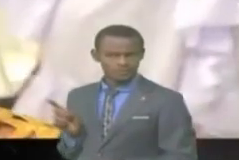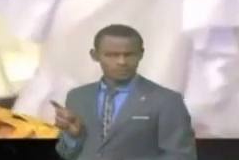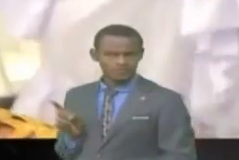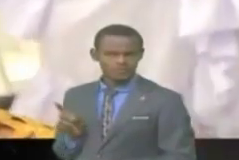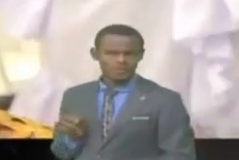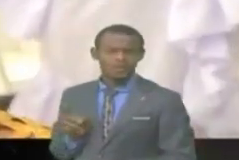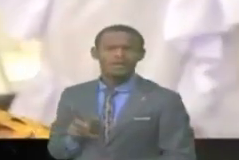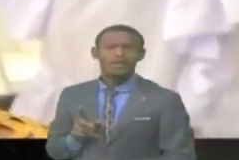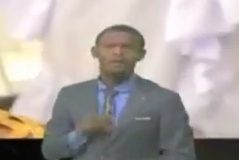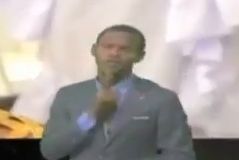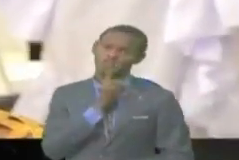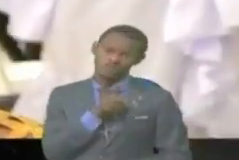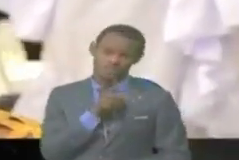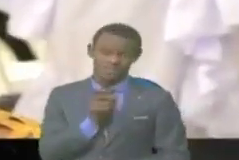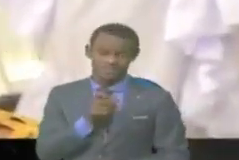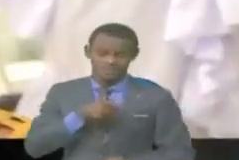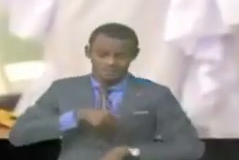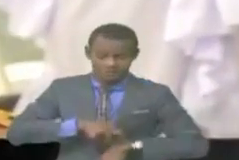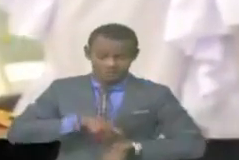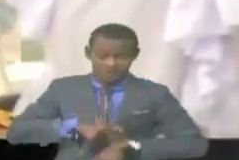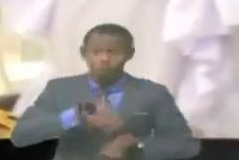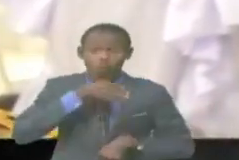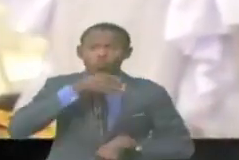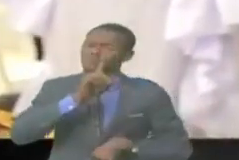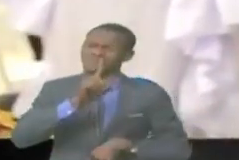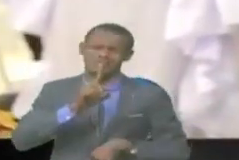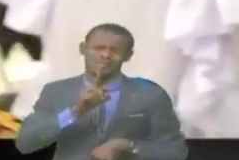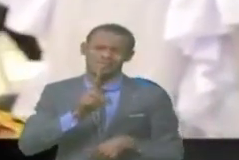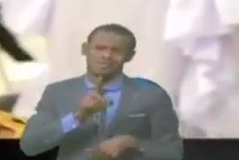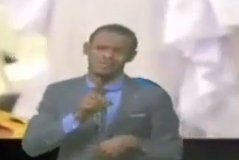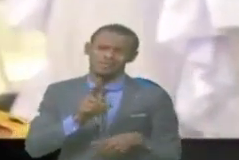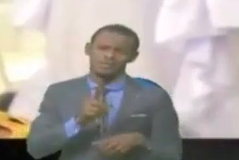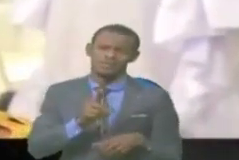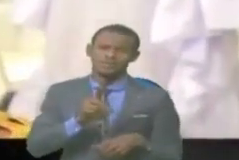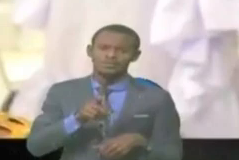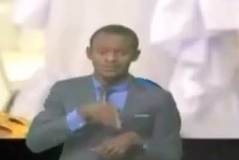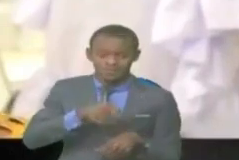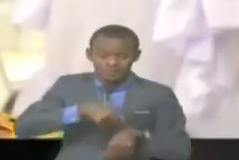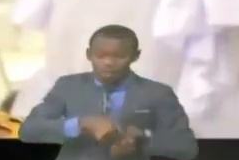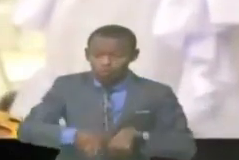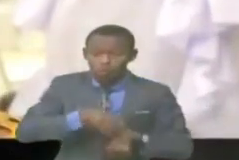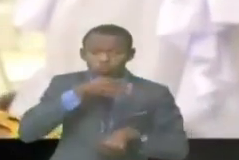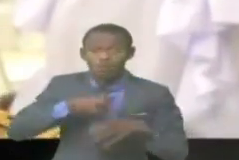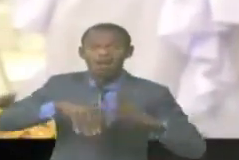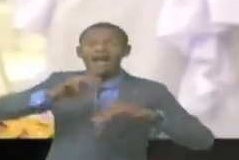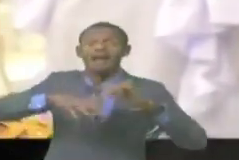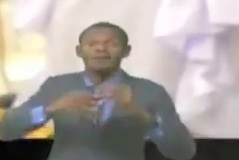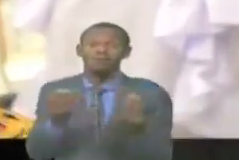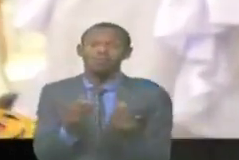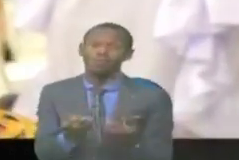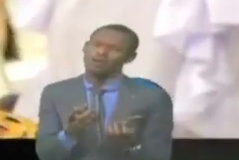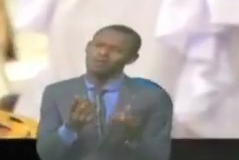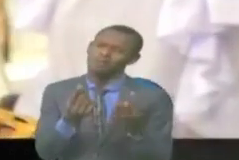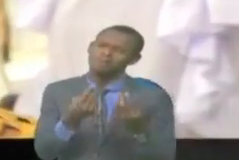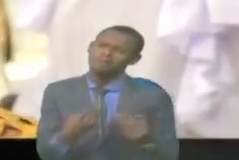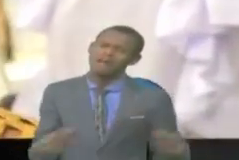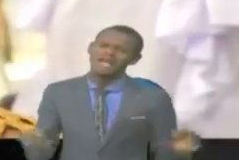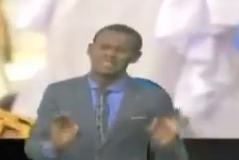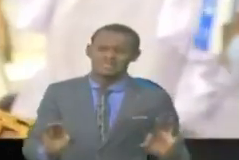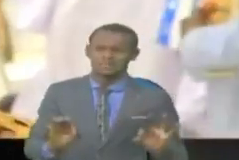doit traîner longtemps pour suivre les conditions pour faire la construction